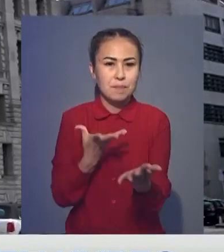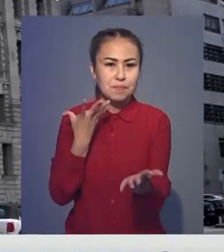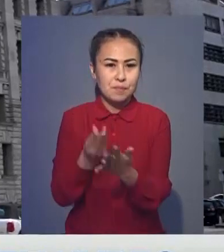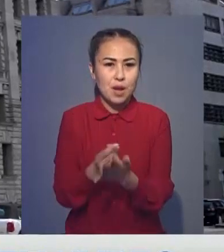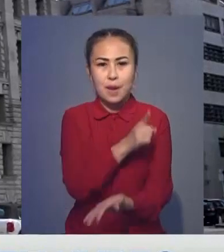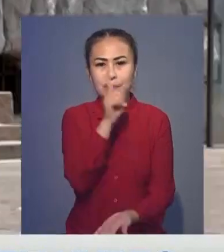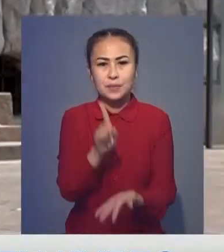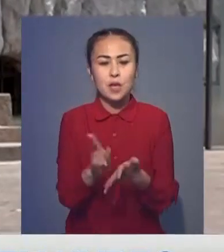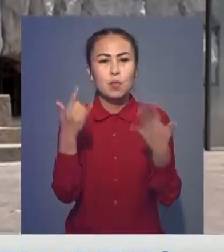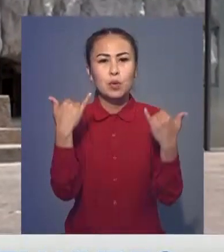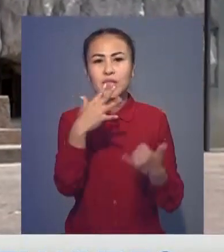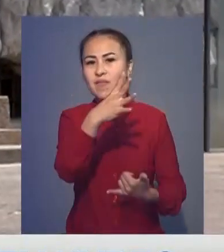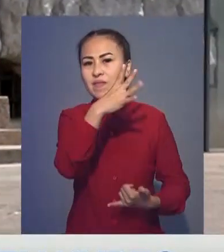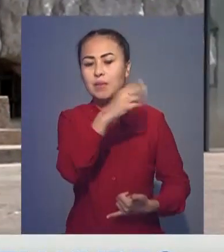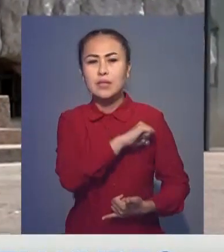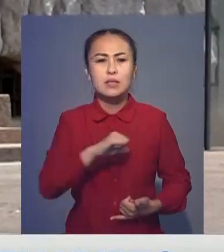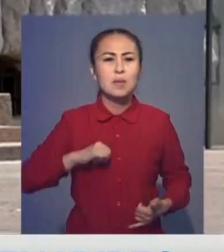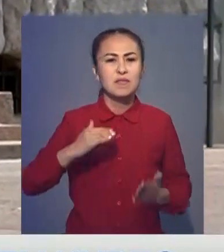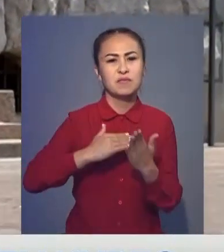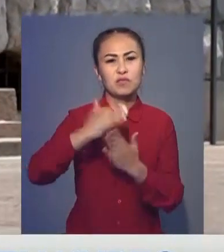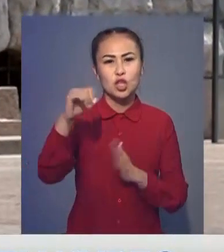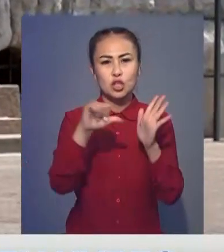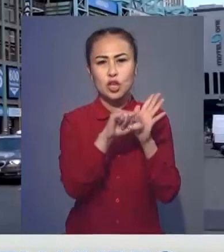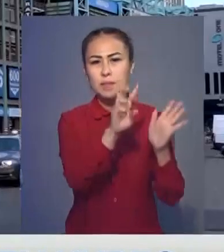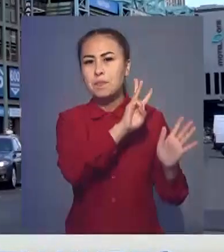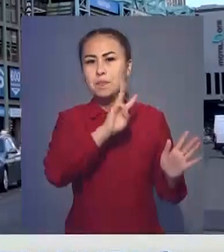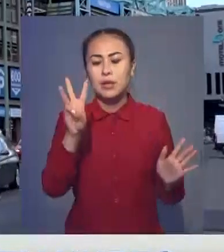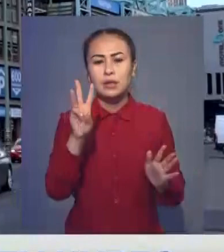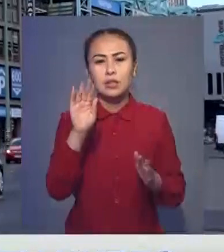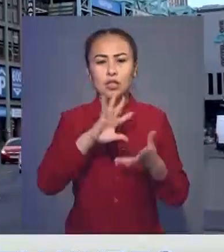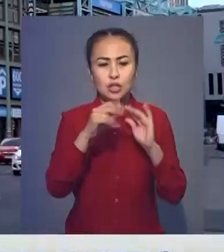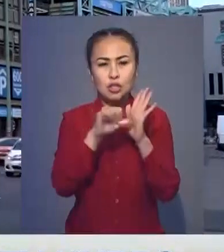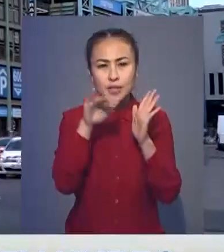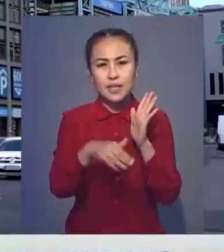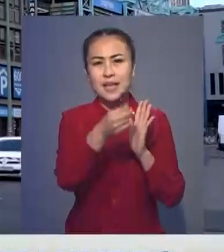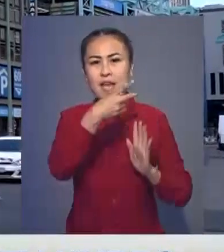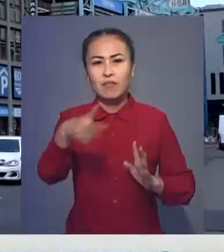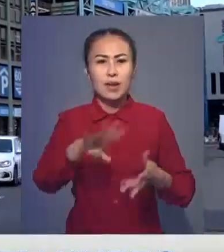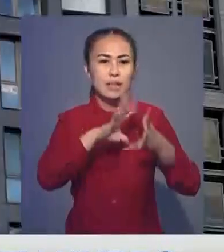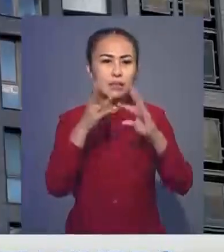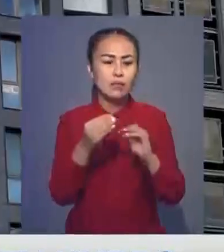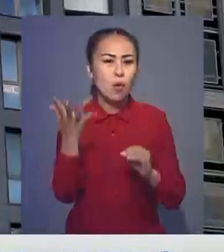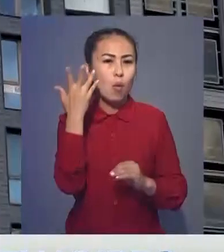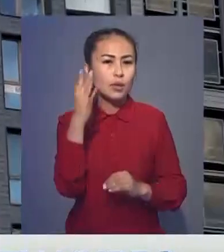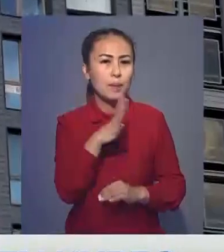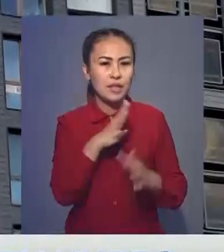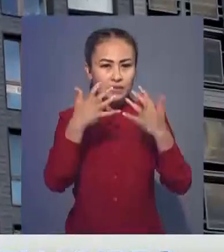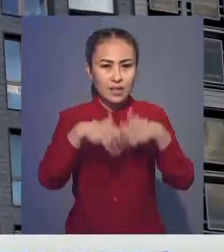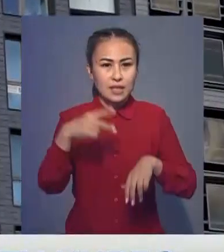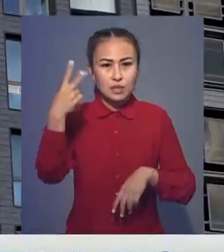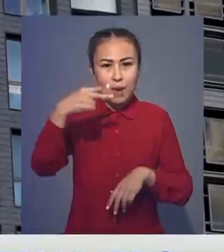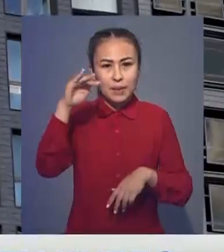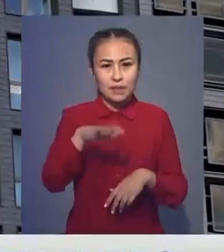мүмкін. Десе де бүгінгі таңда ең жоғарғы айыппұл 6 мың евроны құрап отыр. Айта кетейік, кейбір келтірілген деректерге сай